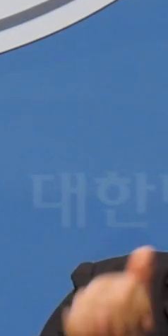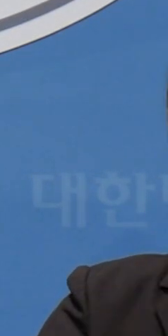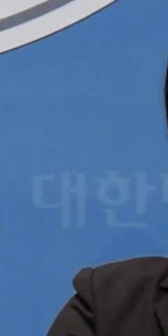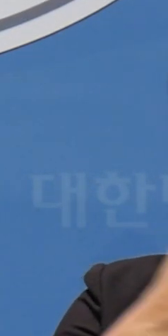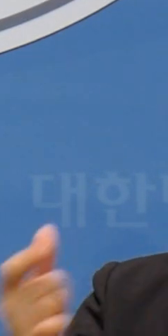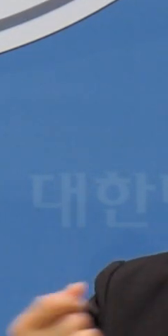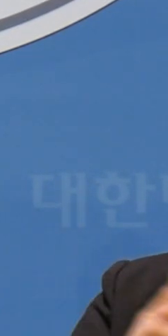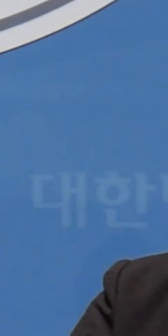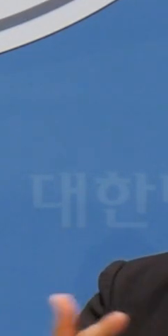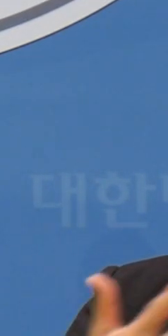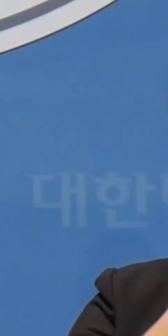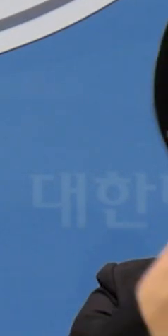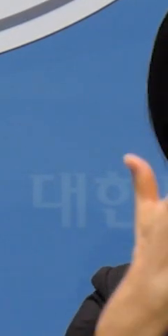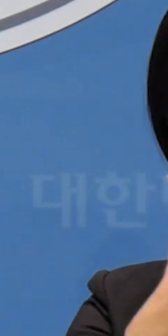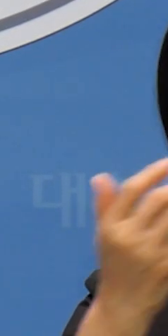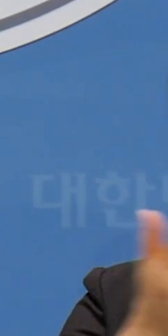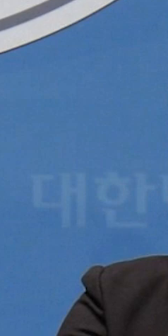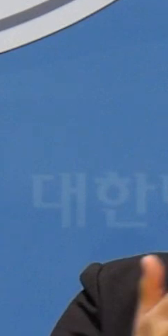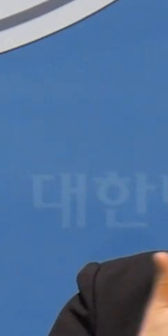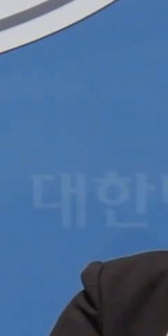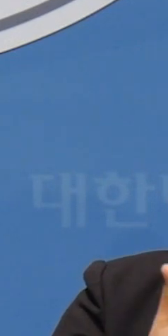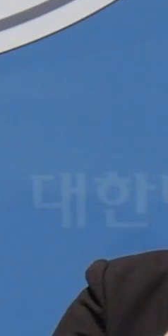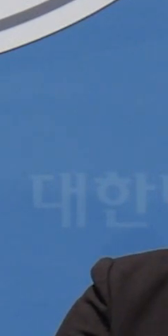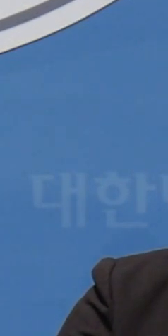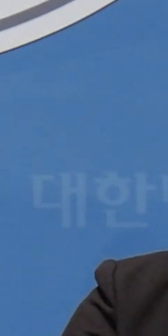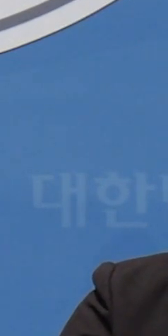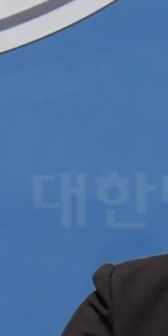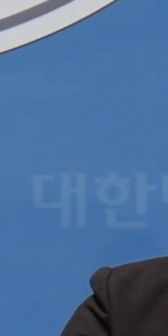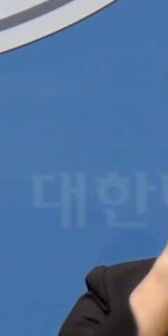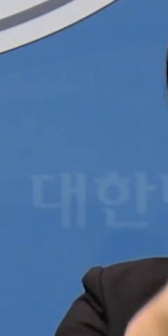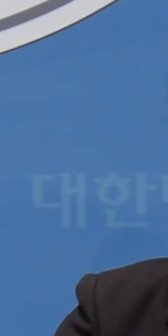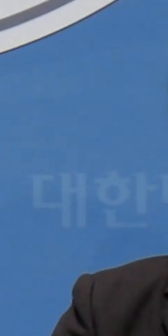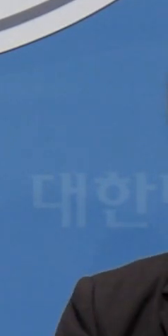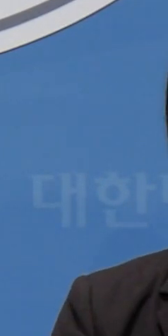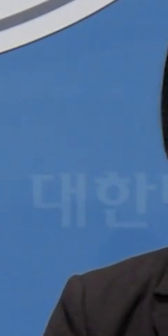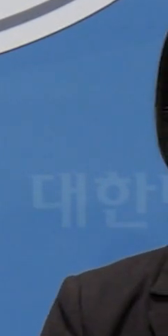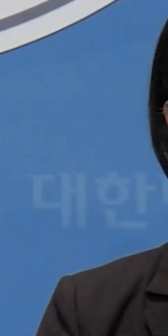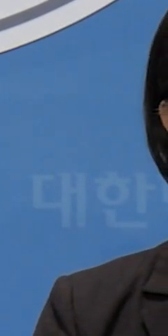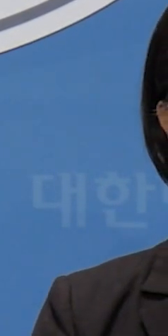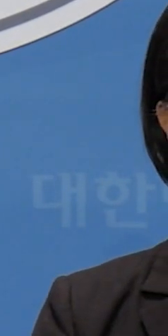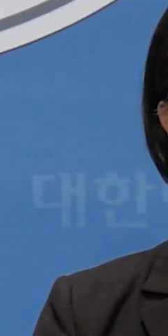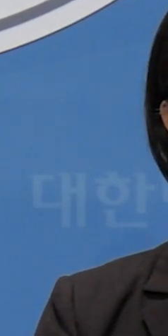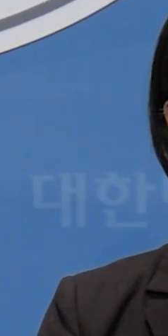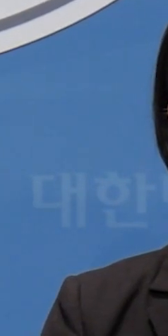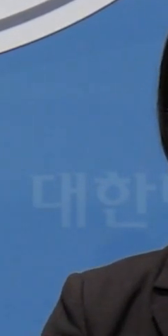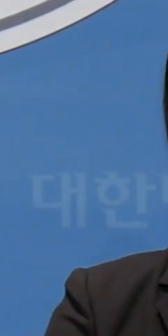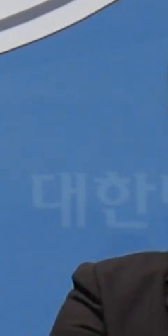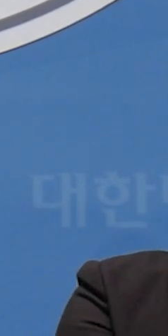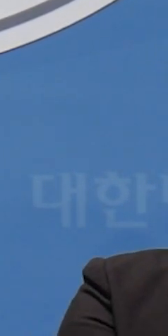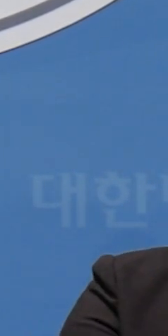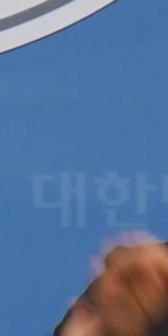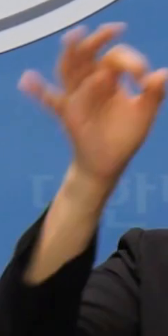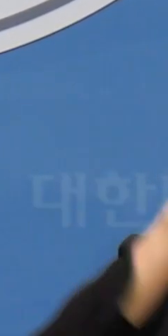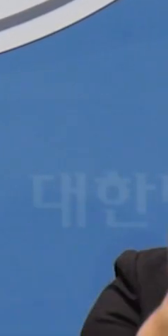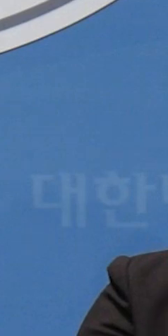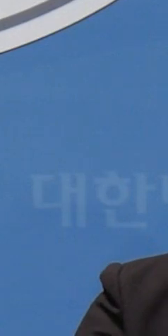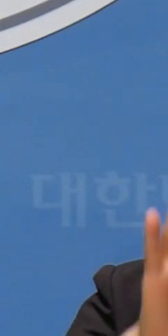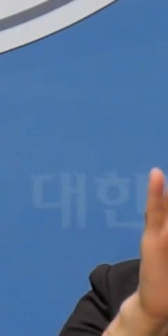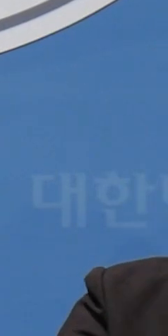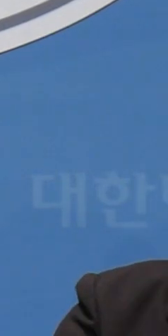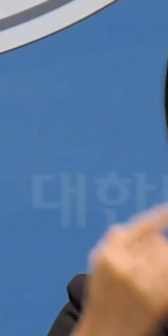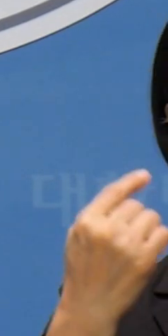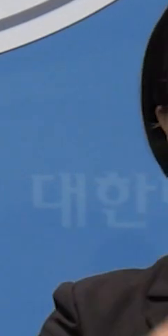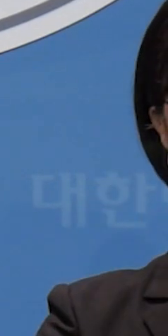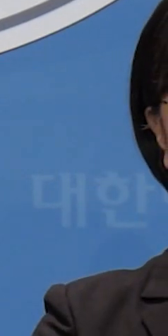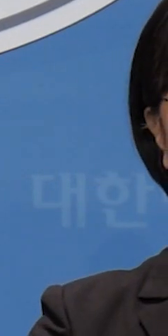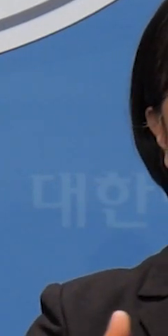모두가 막막함과 불안함을 토로하고 있습니다. 치솟는 물가와 함께 우리 세대의